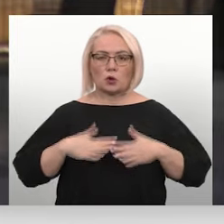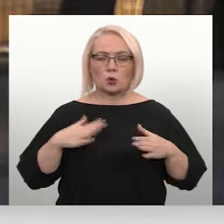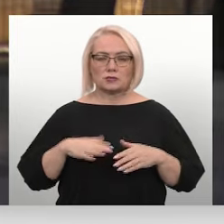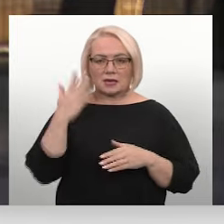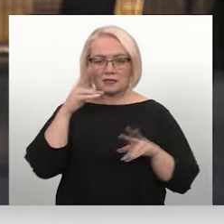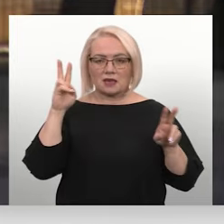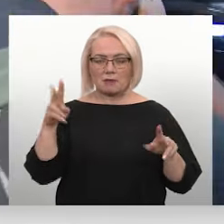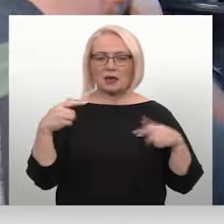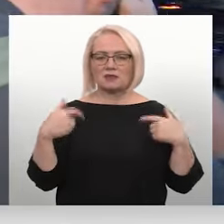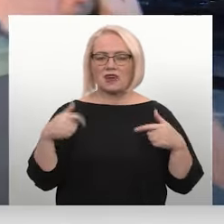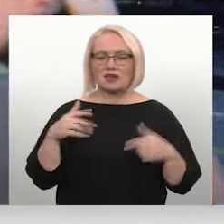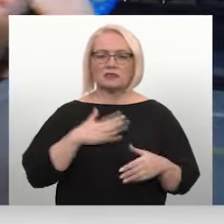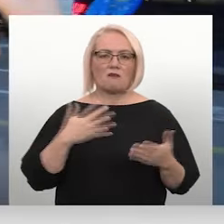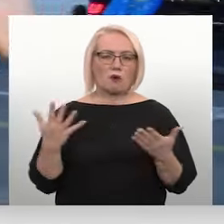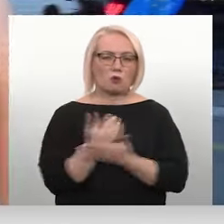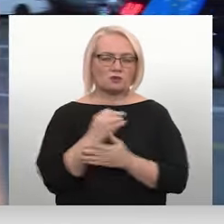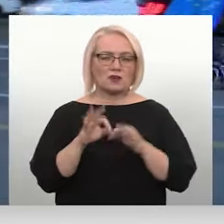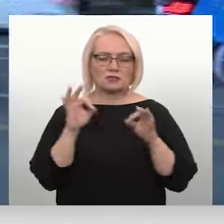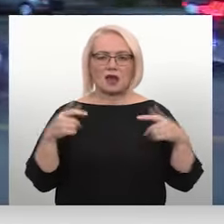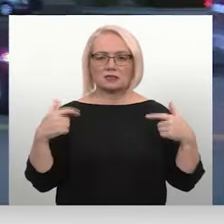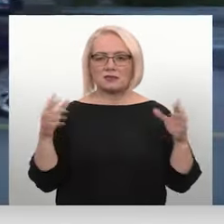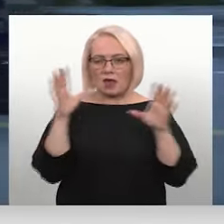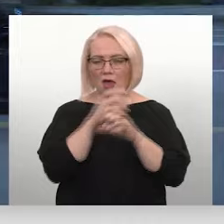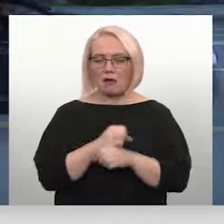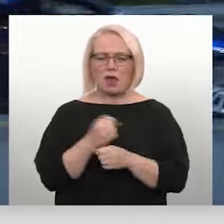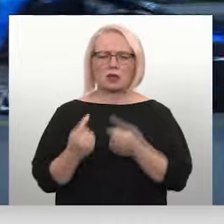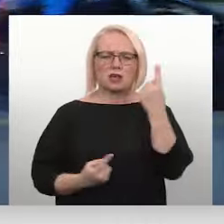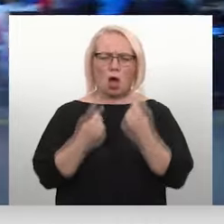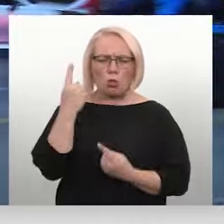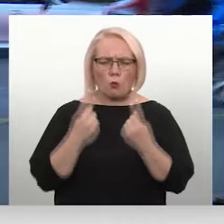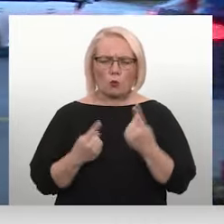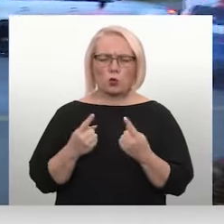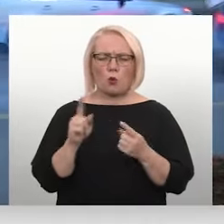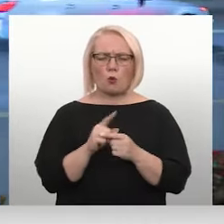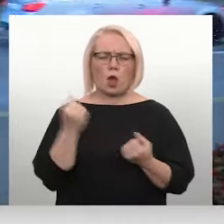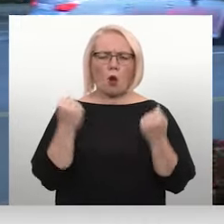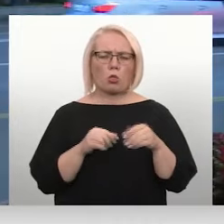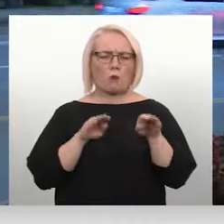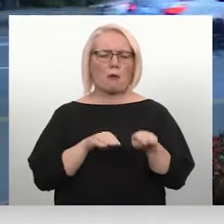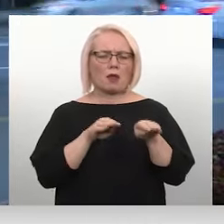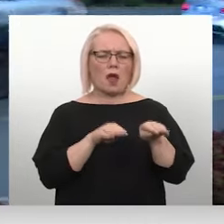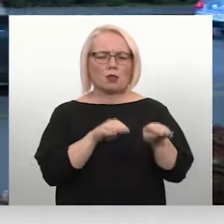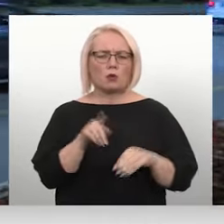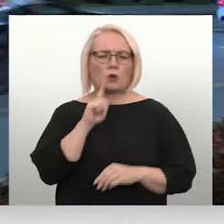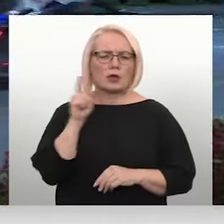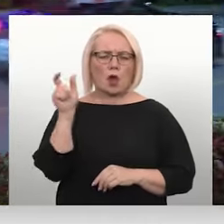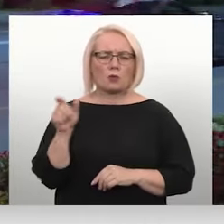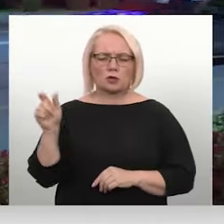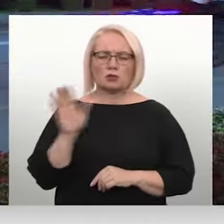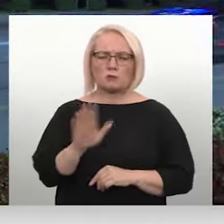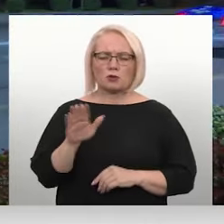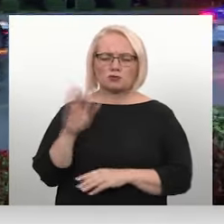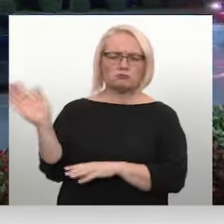savu uzvaru, jau sāka svinēt naktī ar salūtu un autoparādi Gruzijas ielās, kur jaunieši taurējot un vicinot